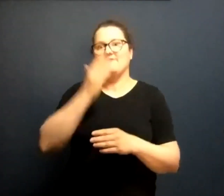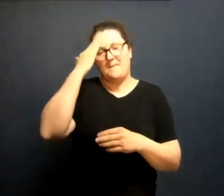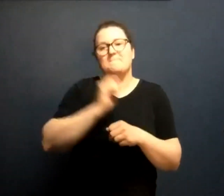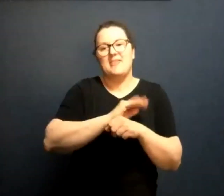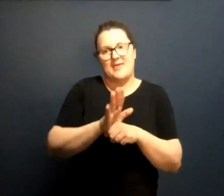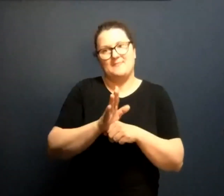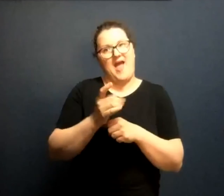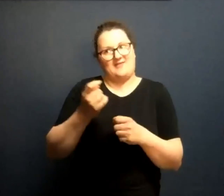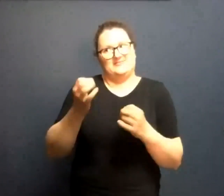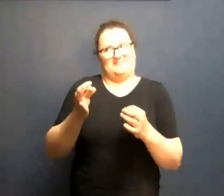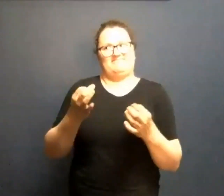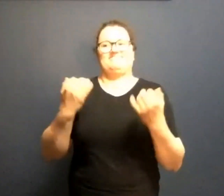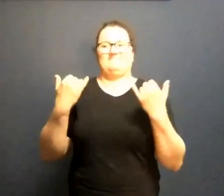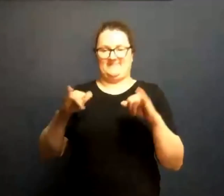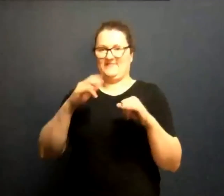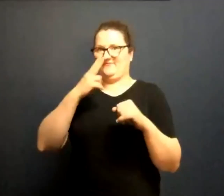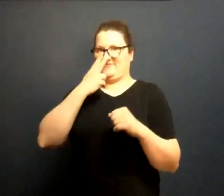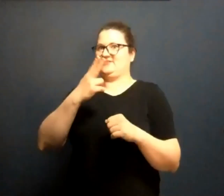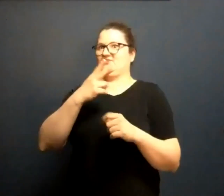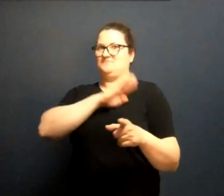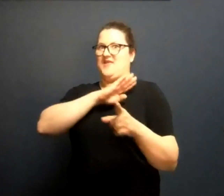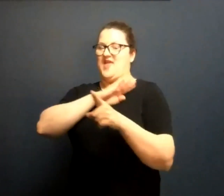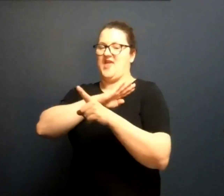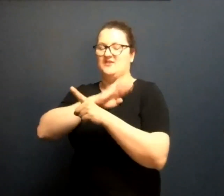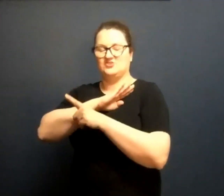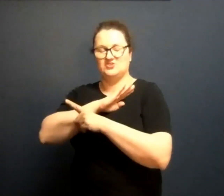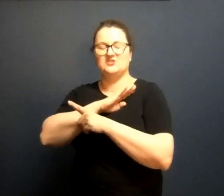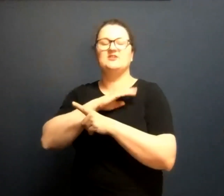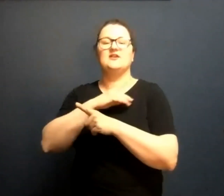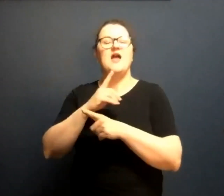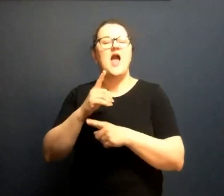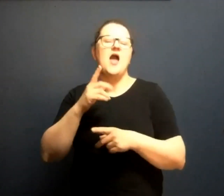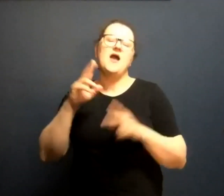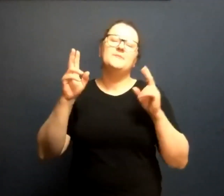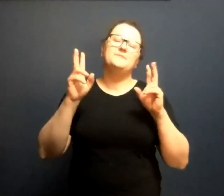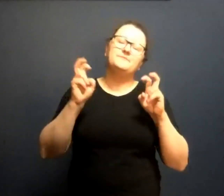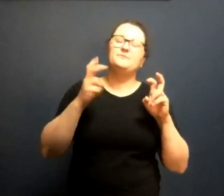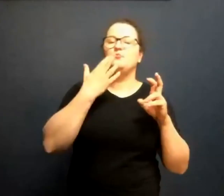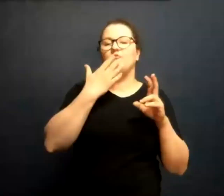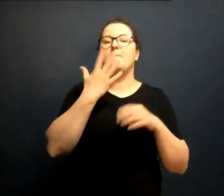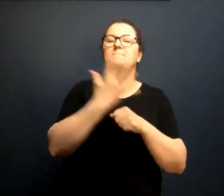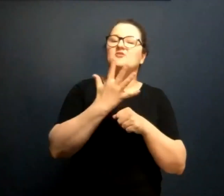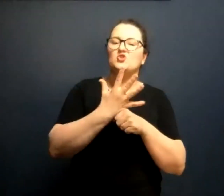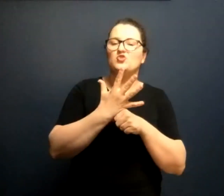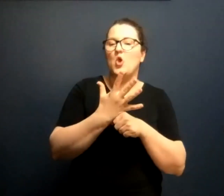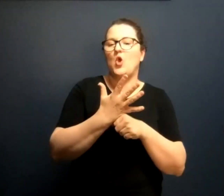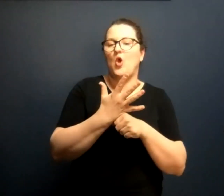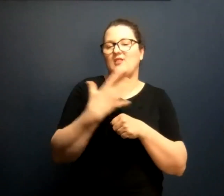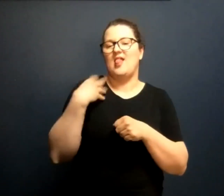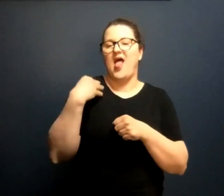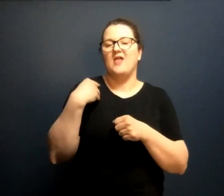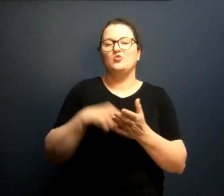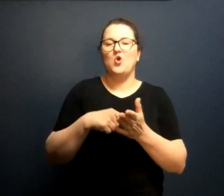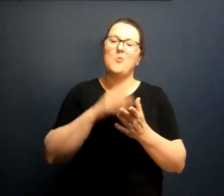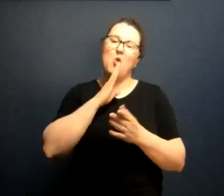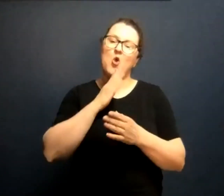odstnęliśmy się. Natomiast hasła w stylu pięćdziesiątka to nowa